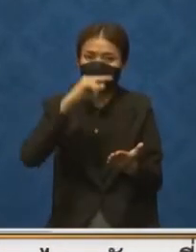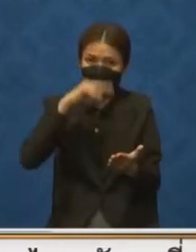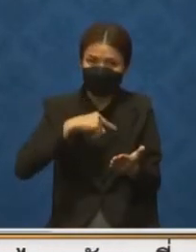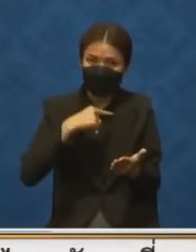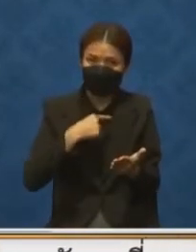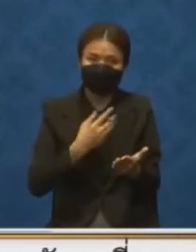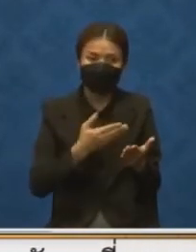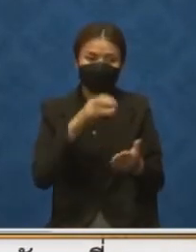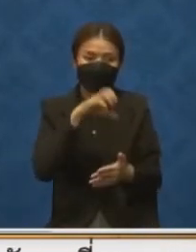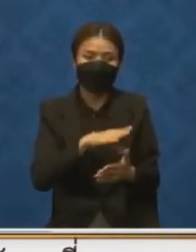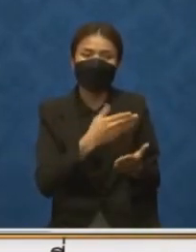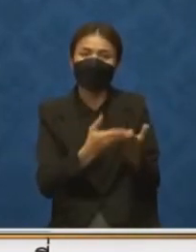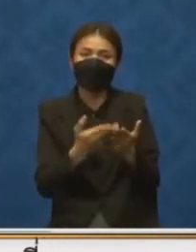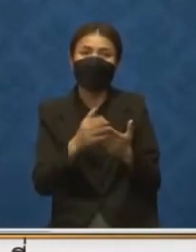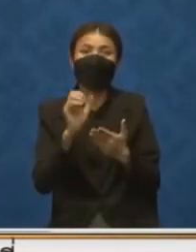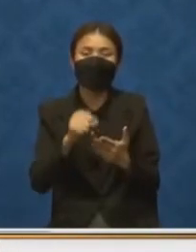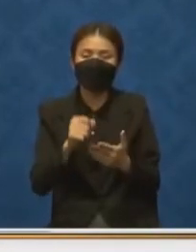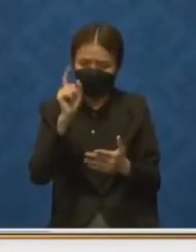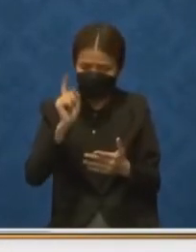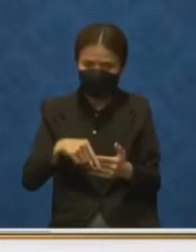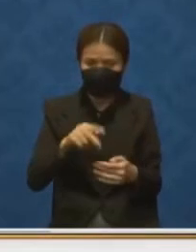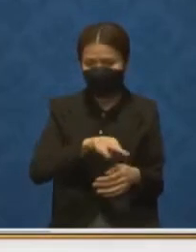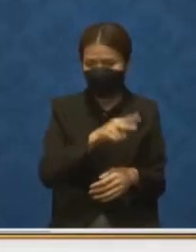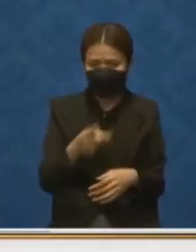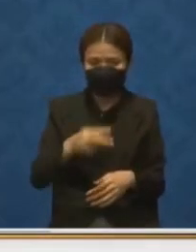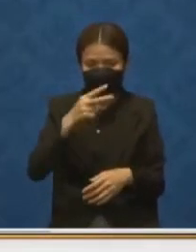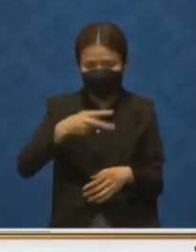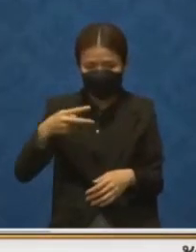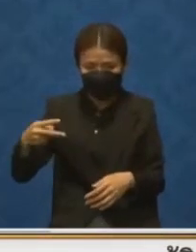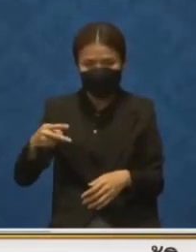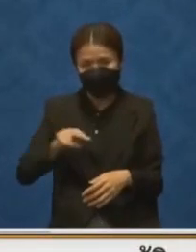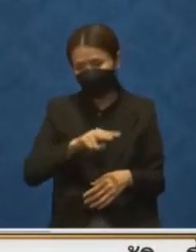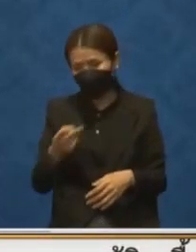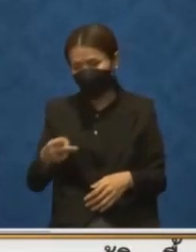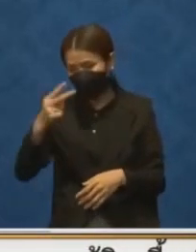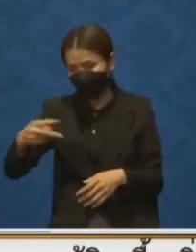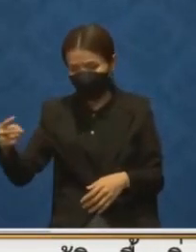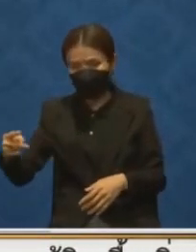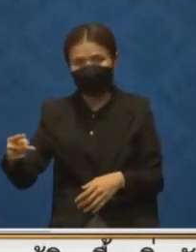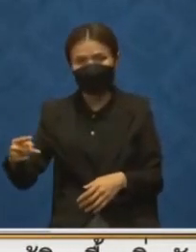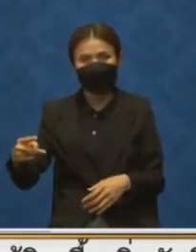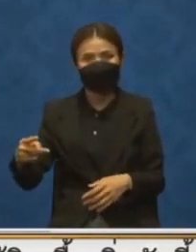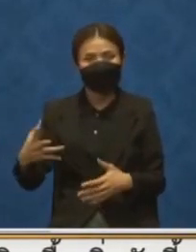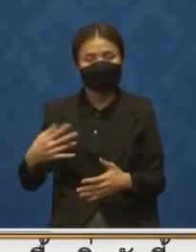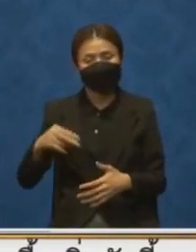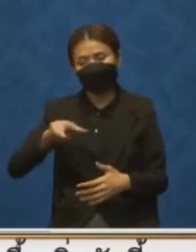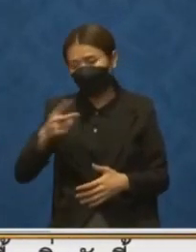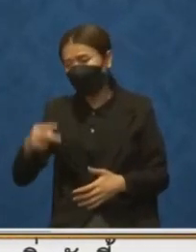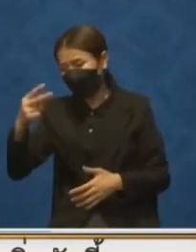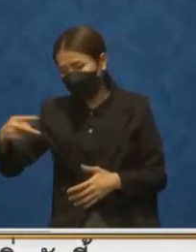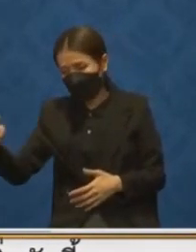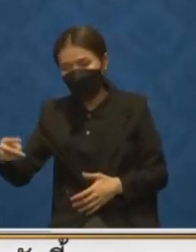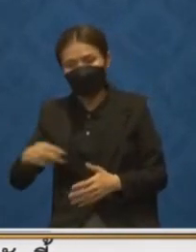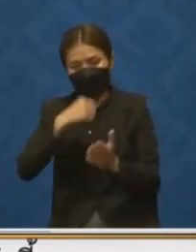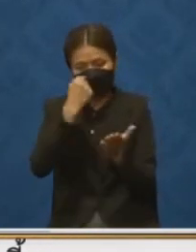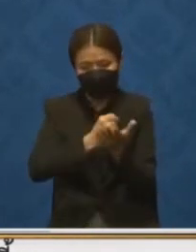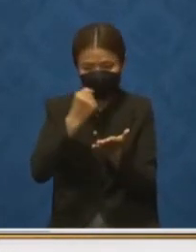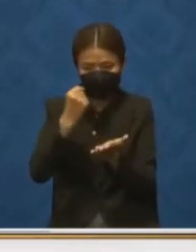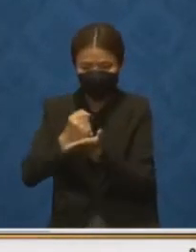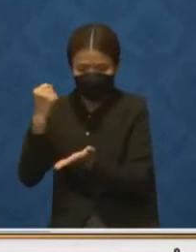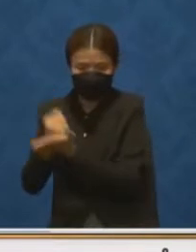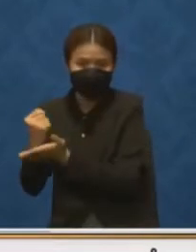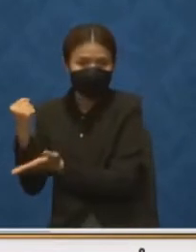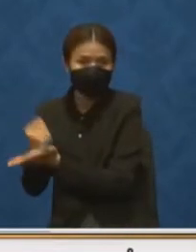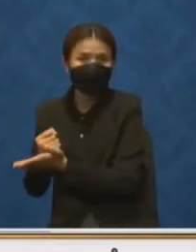ีนซึ่งมทภาษาอฤษภาต่ชาิทั้หมดซึต้มีการแปลแปลเสร็ต้องมกยืนยันโดยสถานทุด